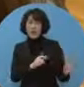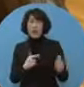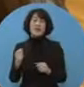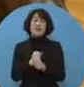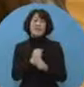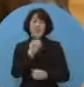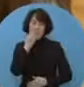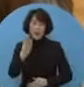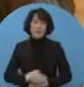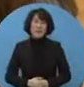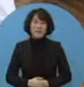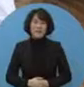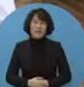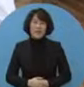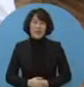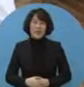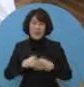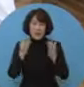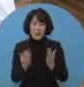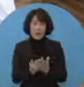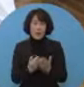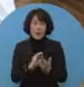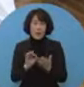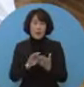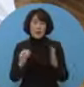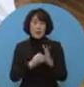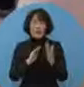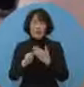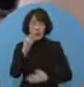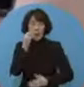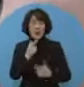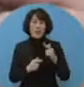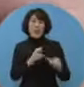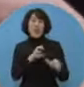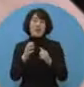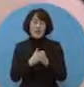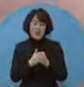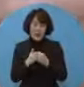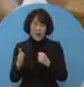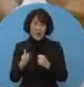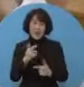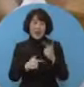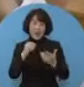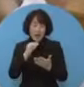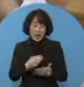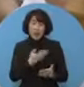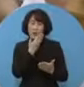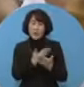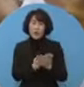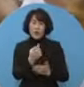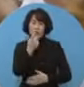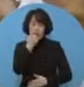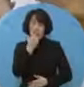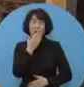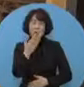있습니다. 수명을 다하거나 쌓아 남은 나무를 재활용하기 때문에 나무의 가치와 소중함도 배울 수